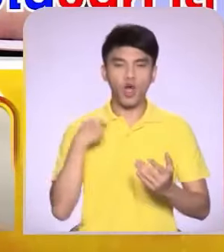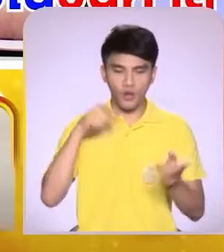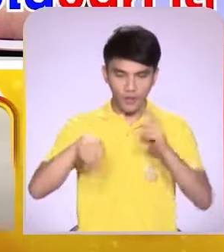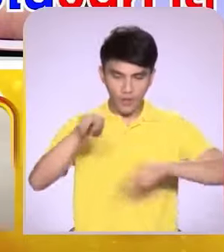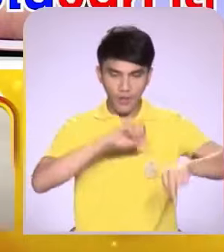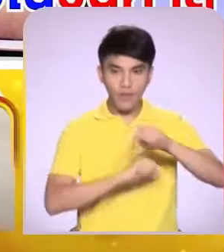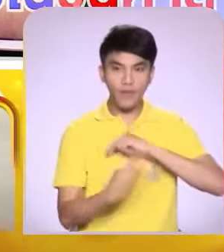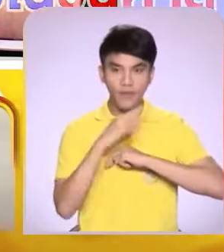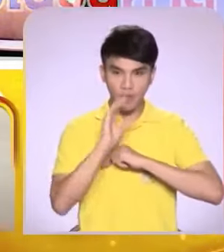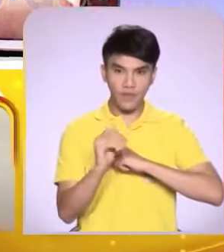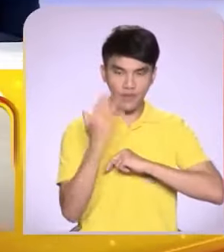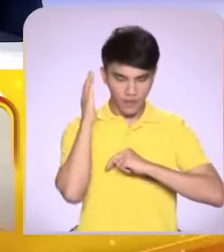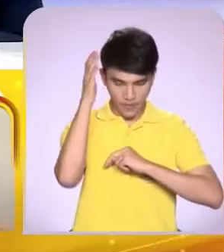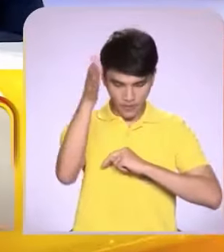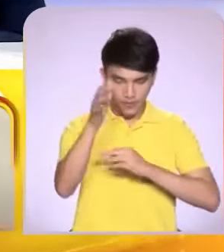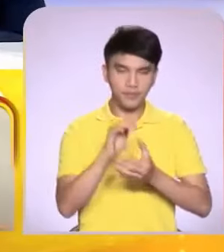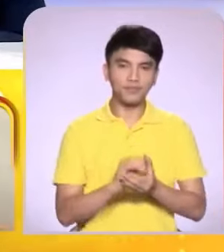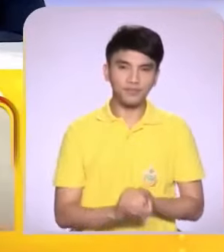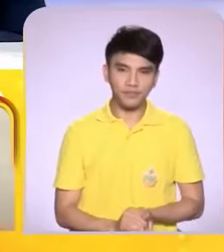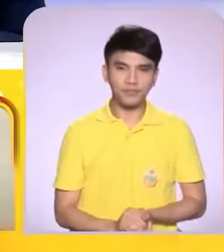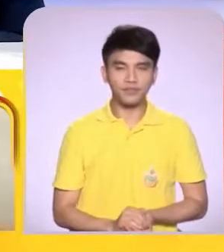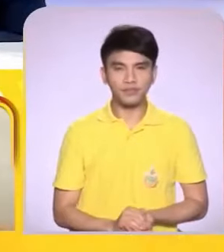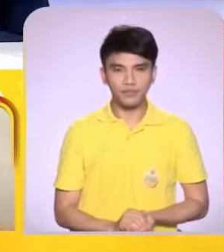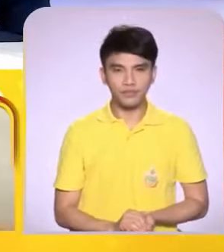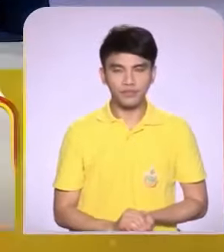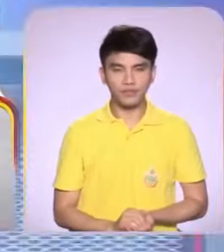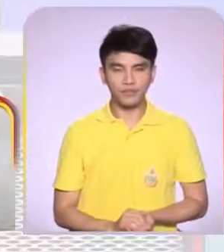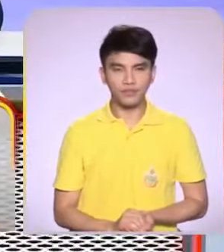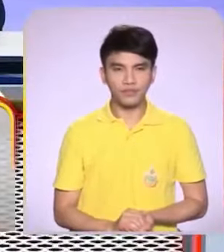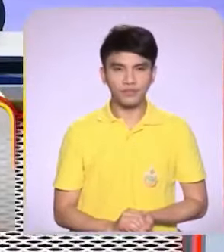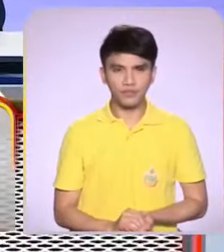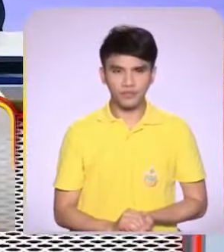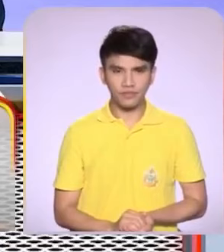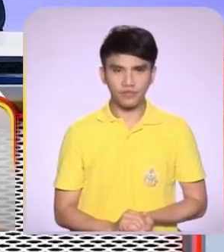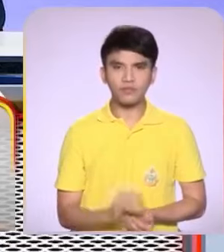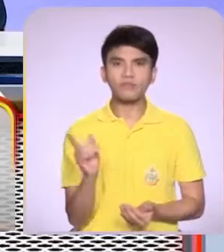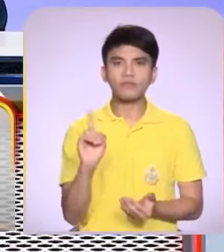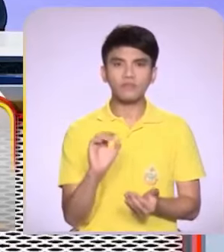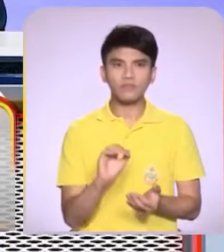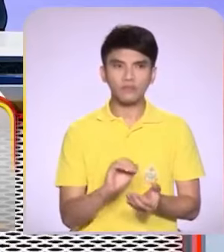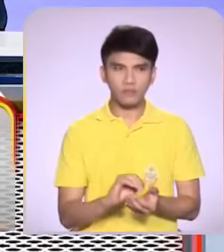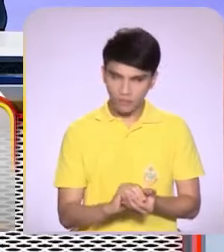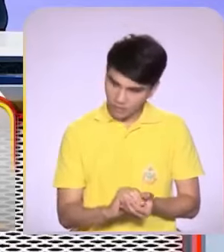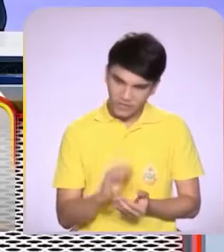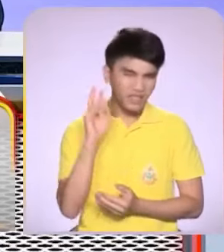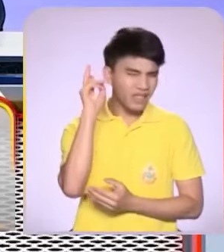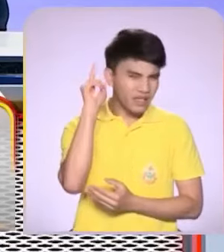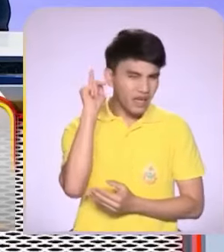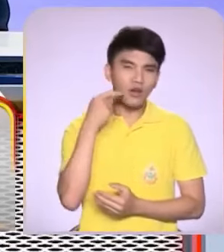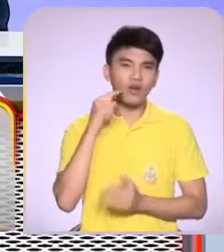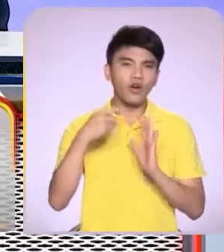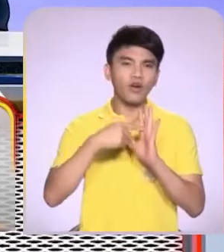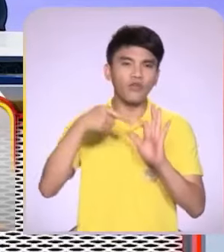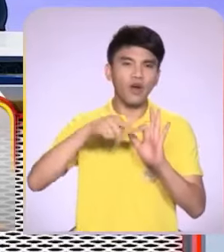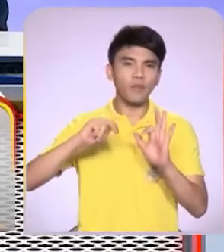สืบในชั้นศาลเสียก่อนสืบโจทย์นะครับแล้วก็สืบจำเลยฮะผู้เสียหายเนี่ยมีข่าวบอกว่าต้องไปฟ้องแพ่ง